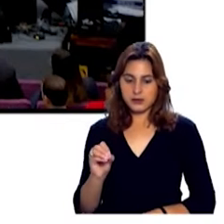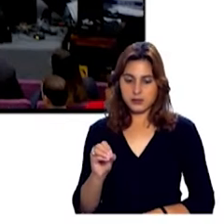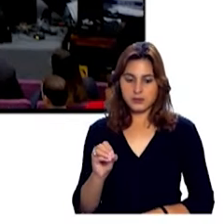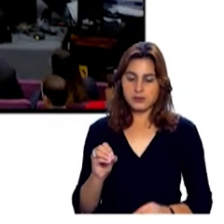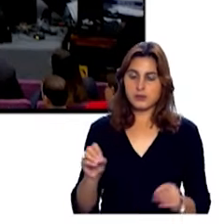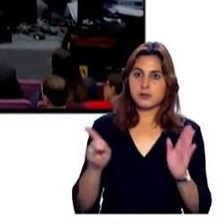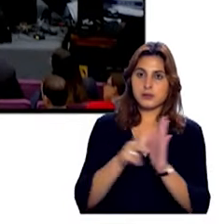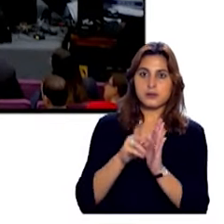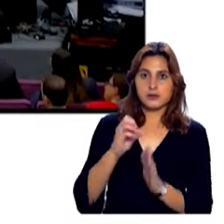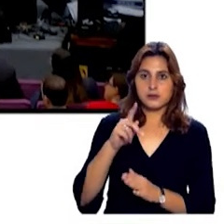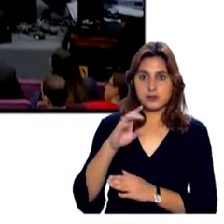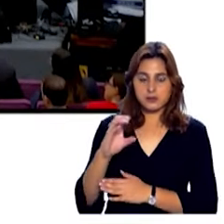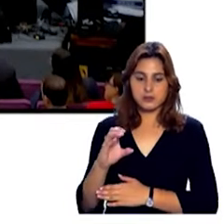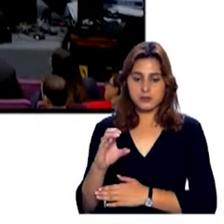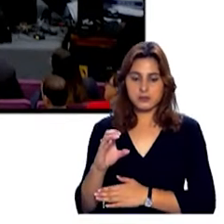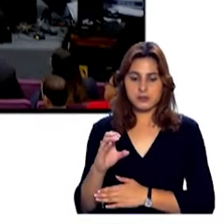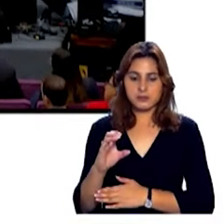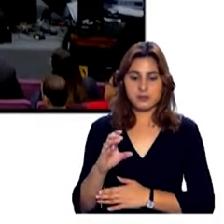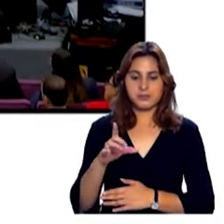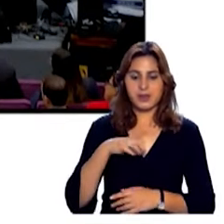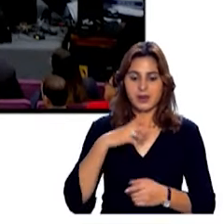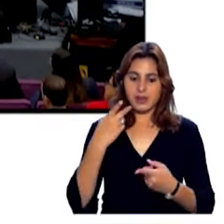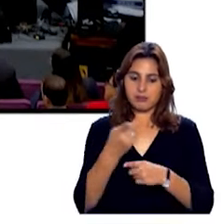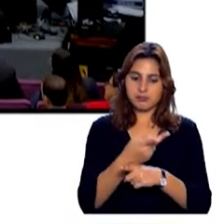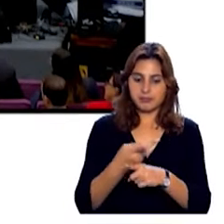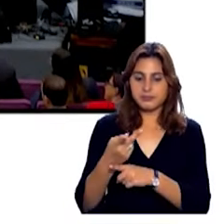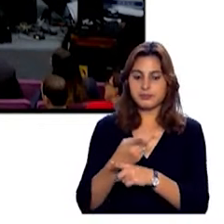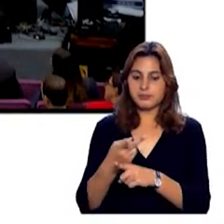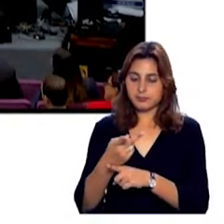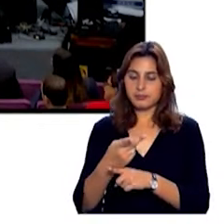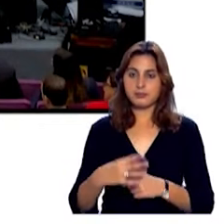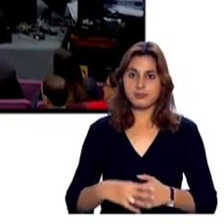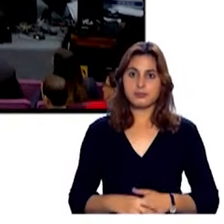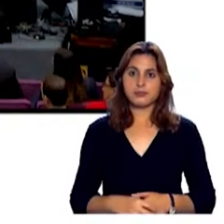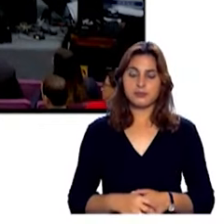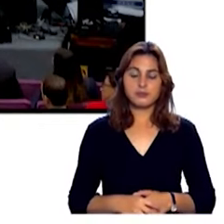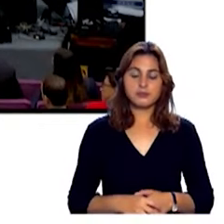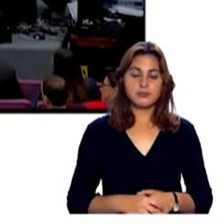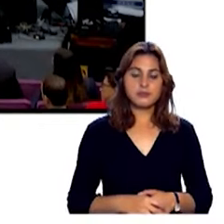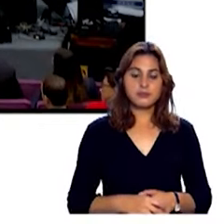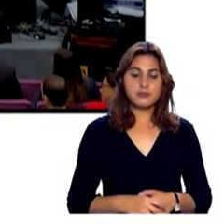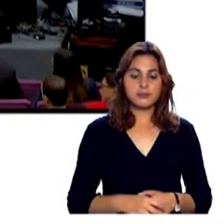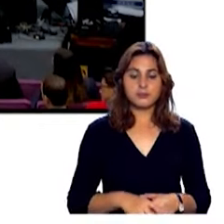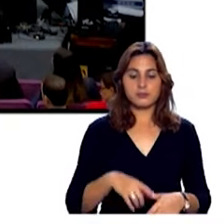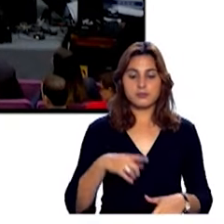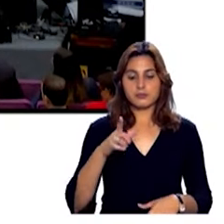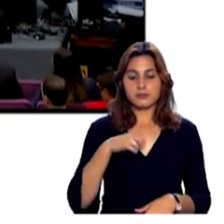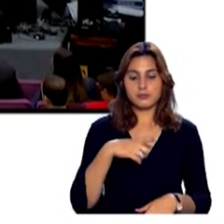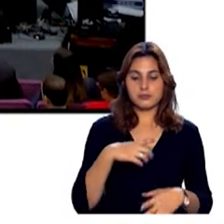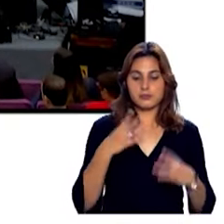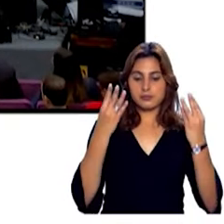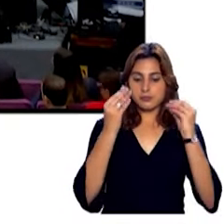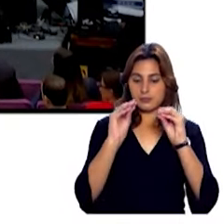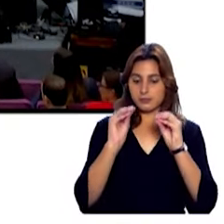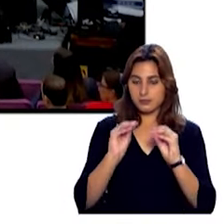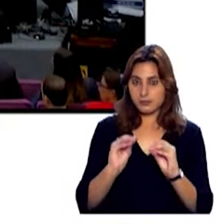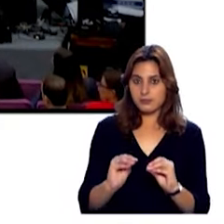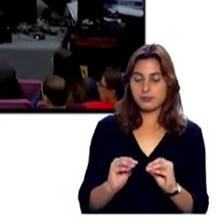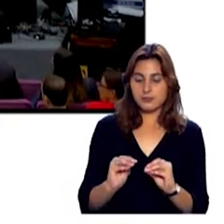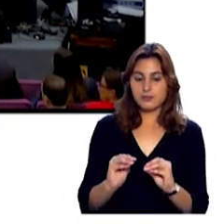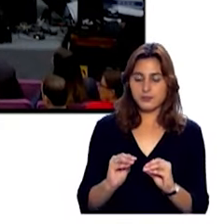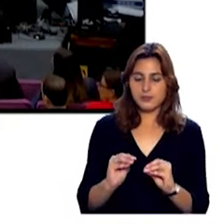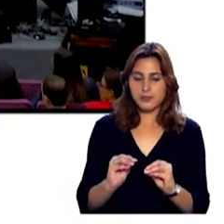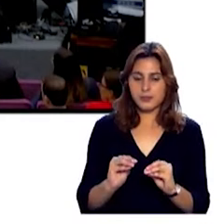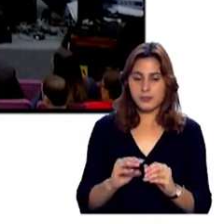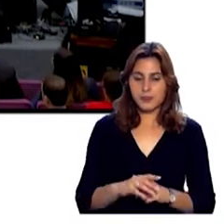filtro in cassazione voi Vedete come questa disposizione soprattutto Nel numero un molto simile